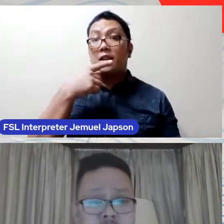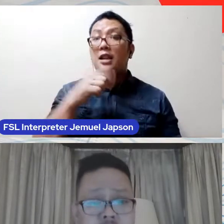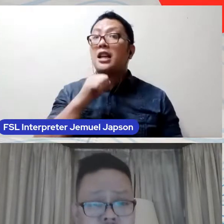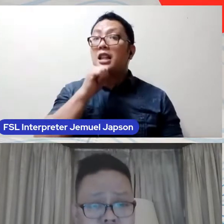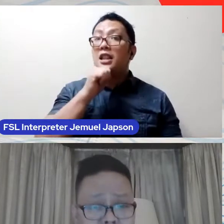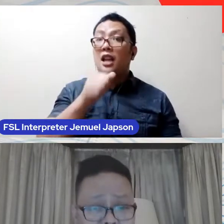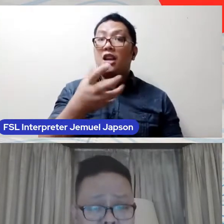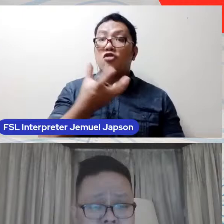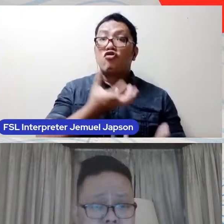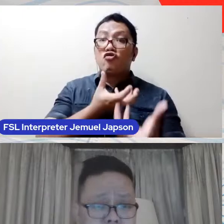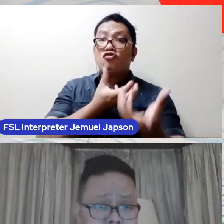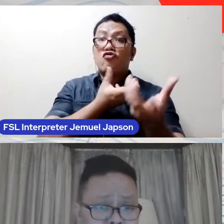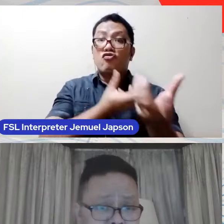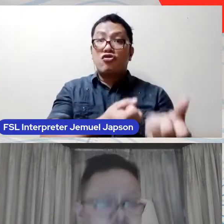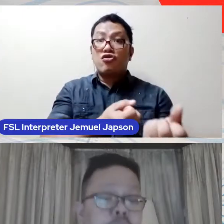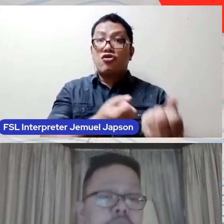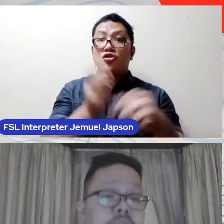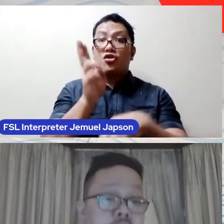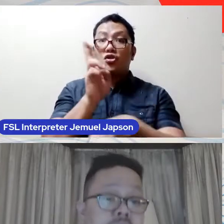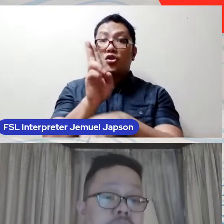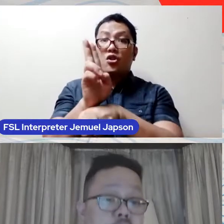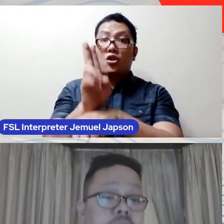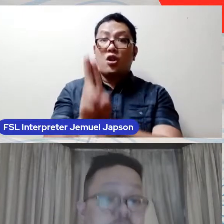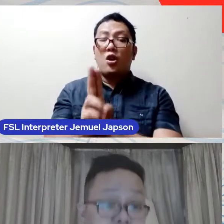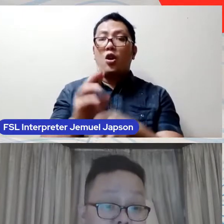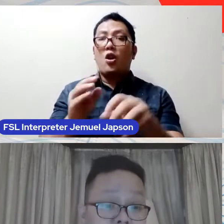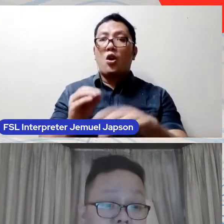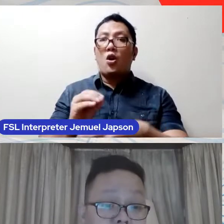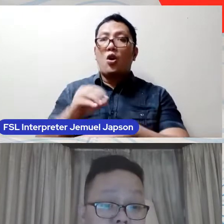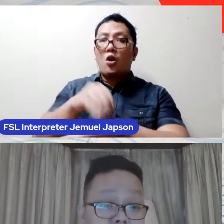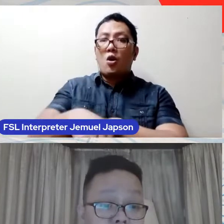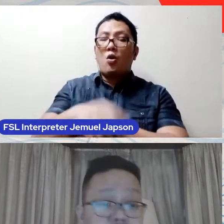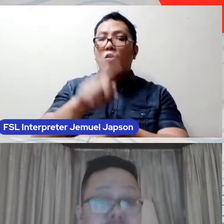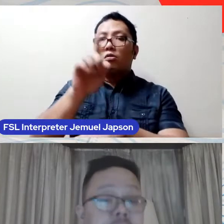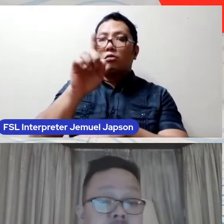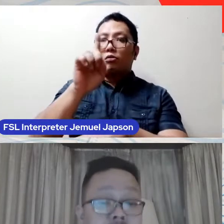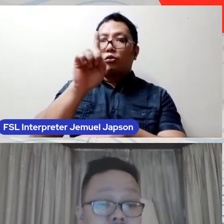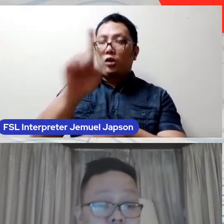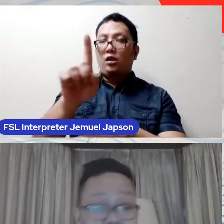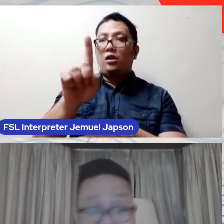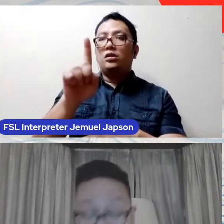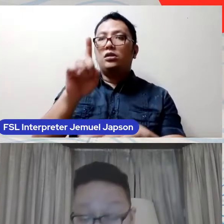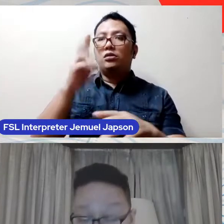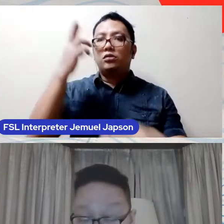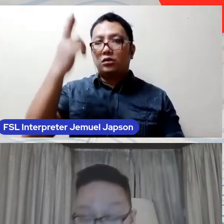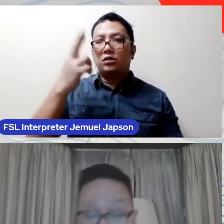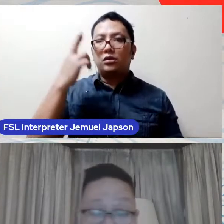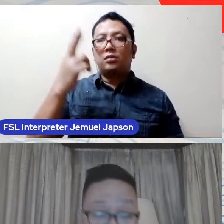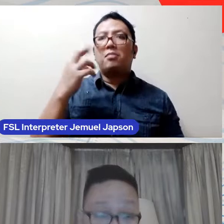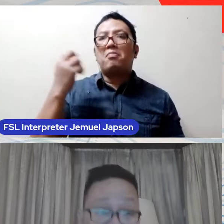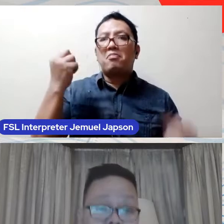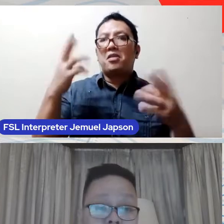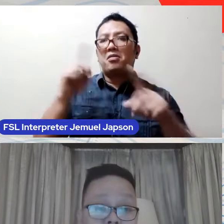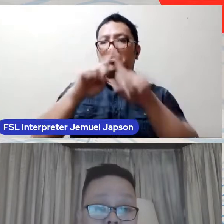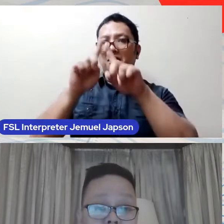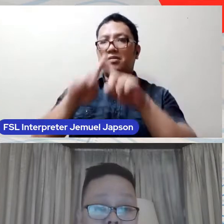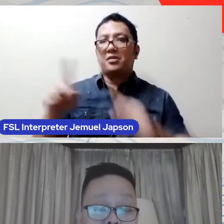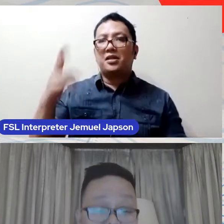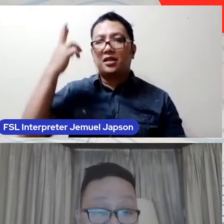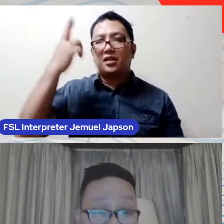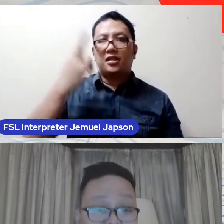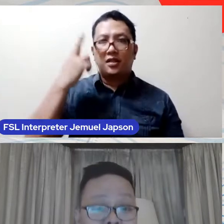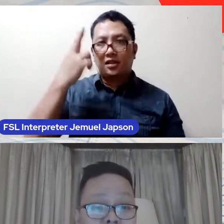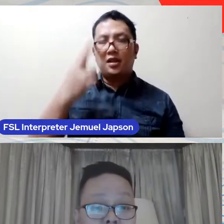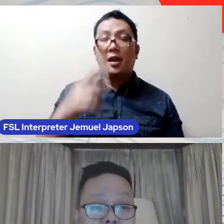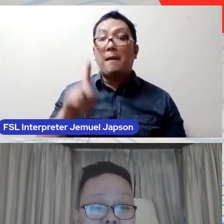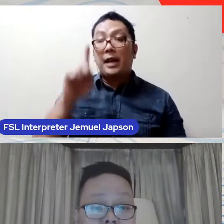something, it's usually for more than just one reason. So maraming dahilan usually yan. No, but I think